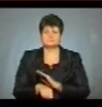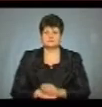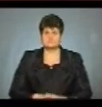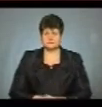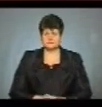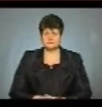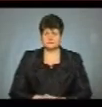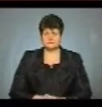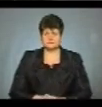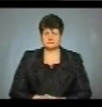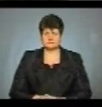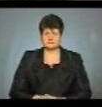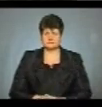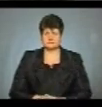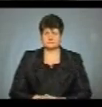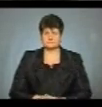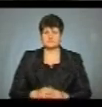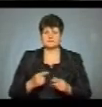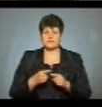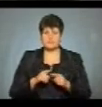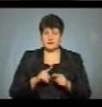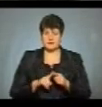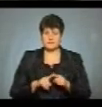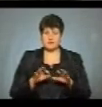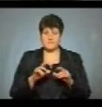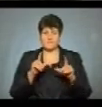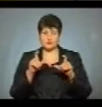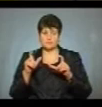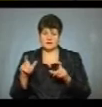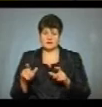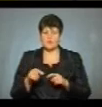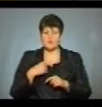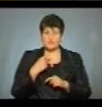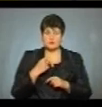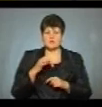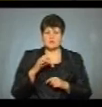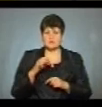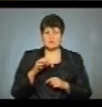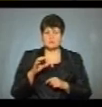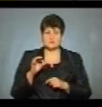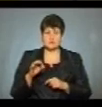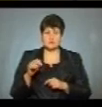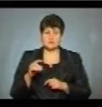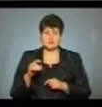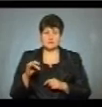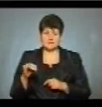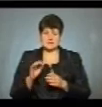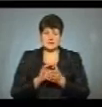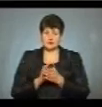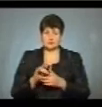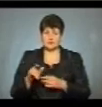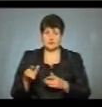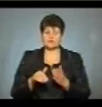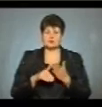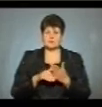сюжеті. Це вправа фотоапарат. За словами психолога Андрія Хруща, ця вправа у колективі незнайомих між собою людей